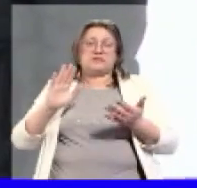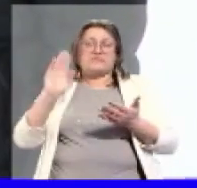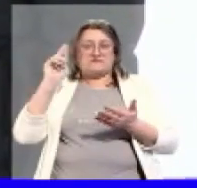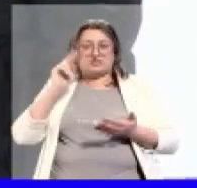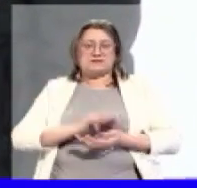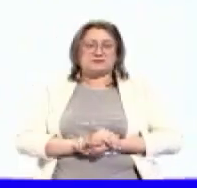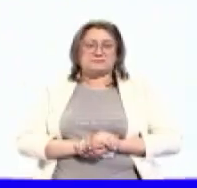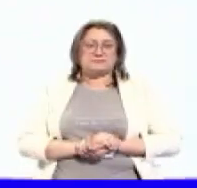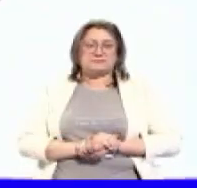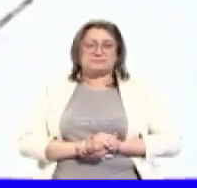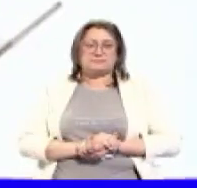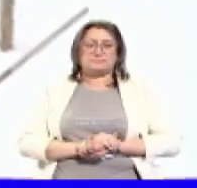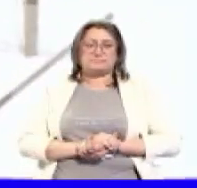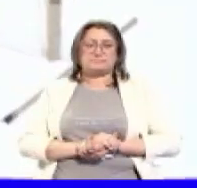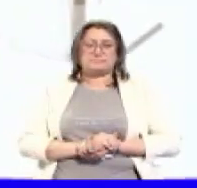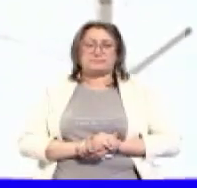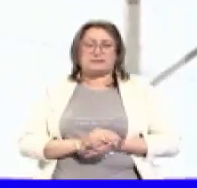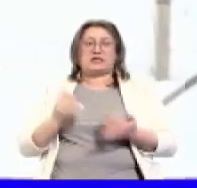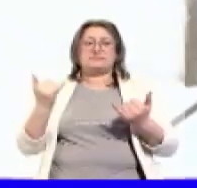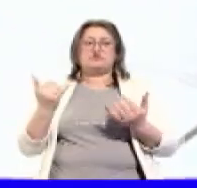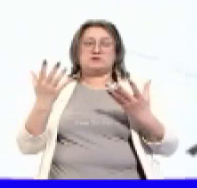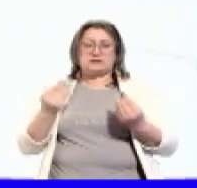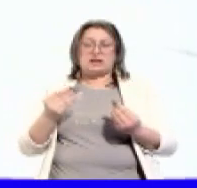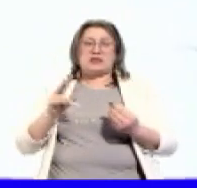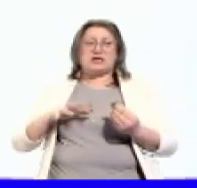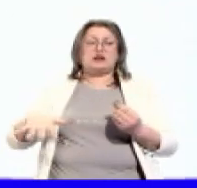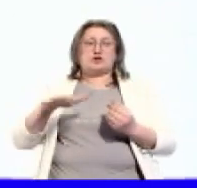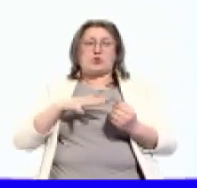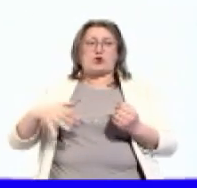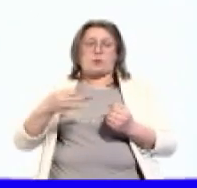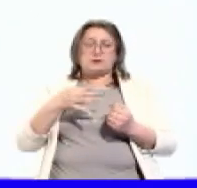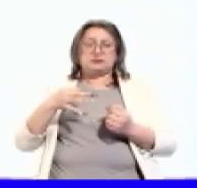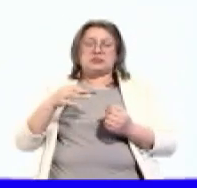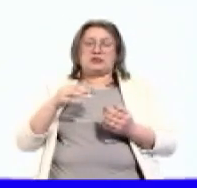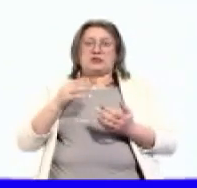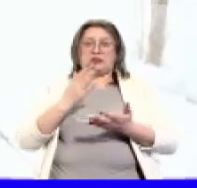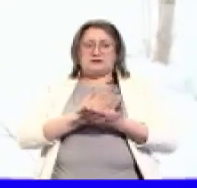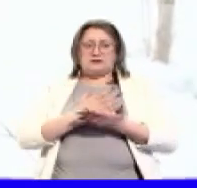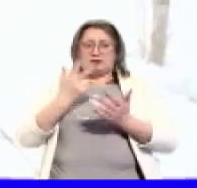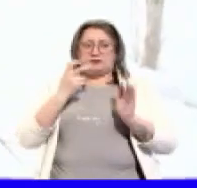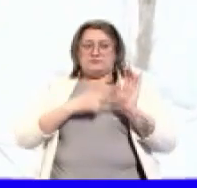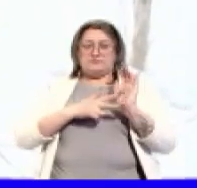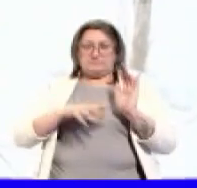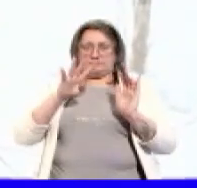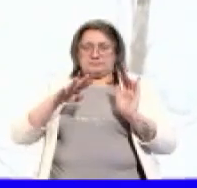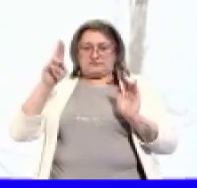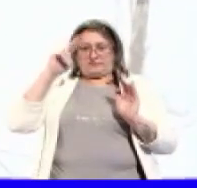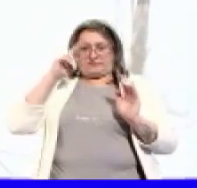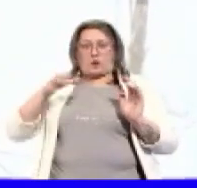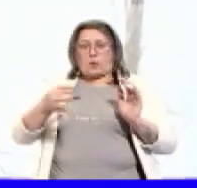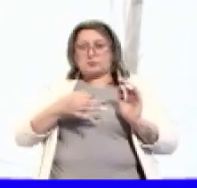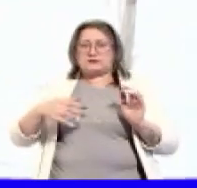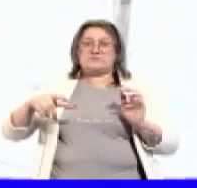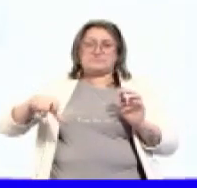бойынша шаралар қолданамыз. Осы күні облыс аумағында 384 су айдыны тіркелген. Олардың 222-сі резервті қорды